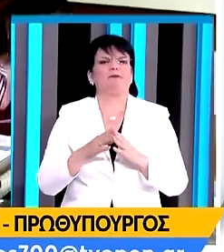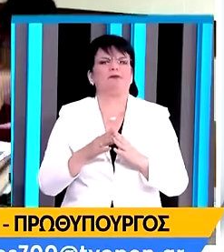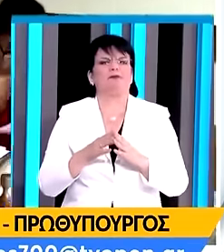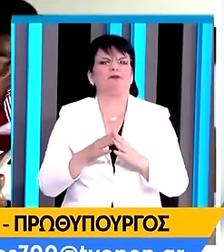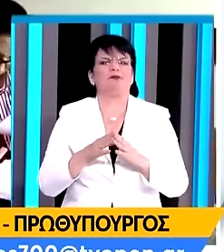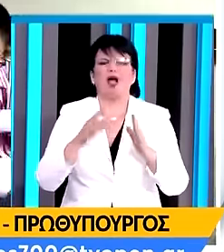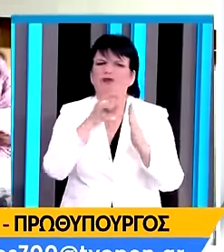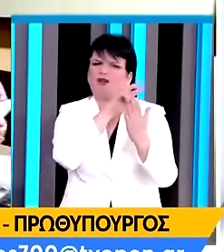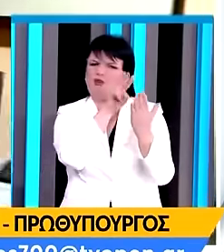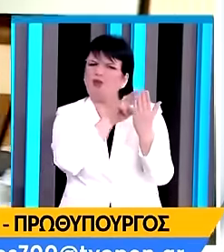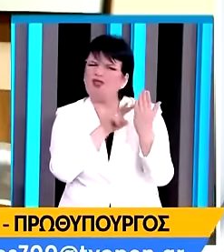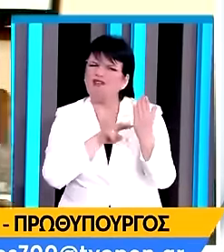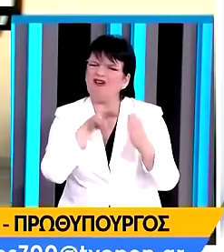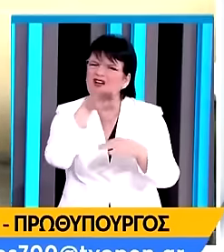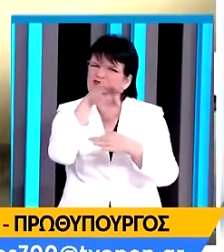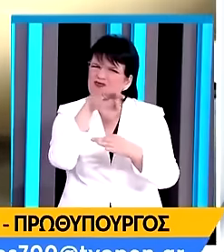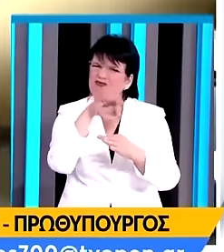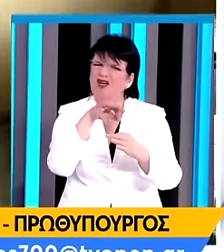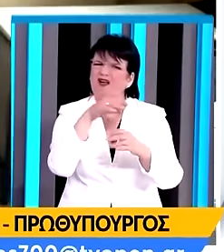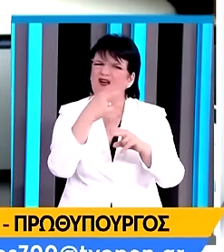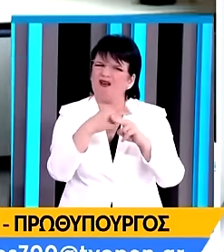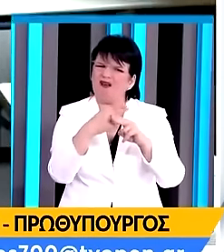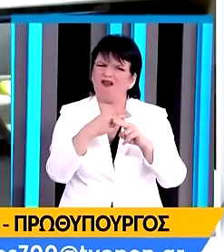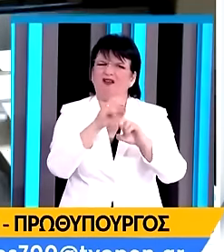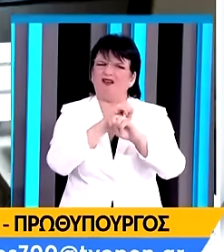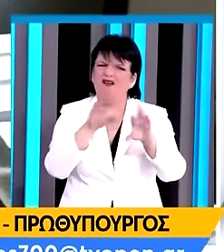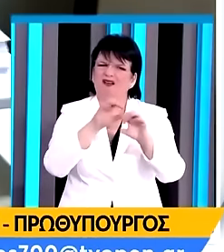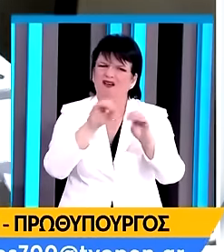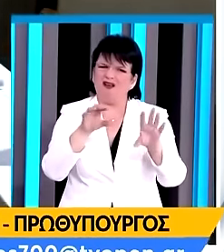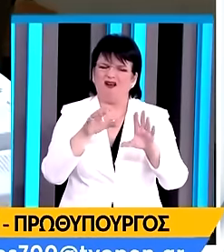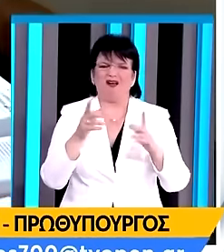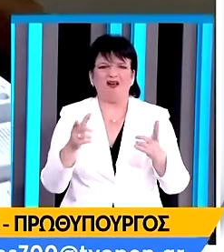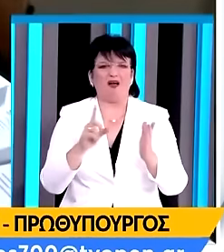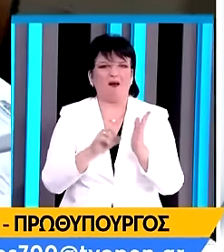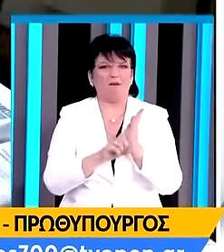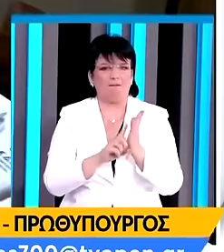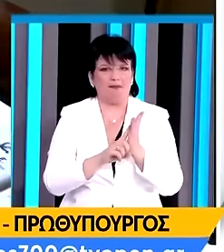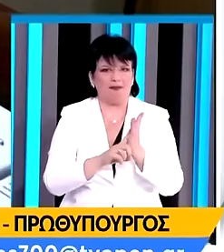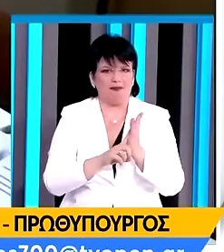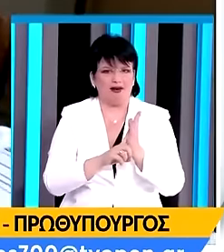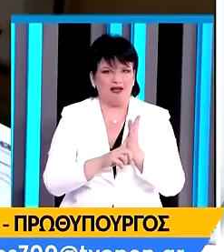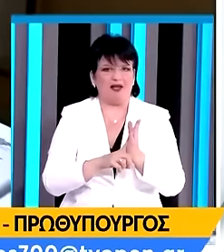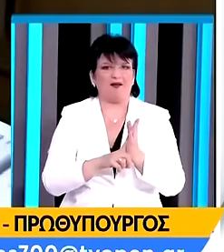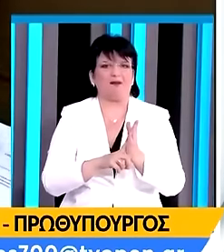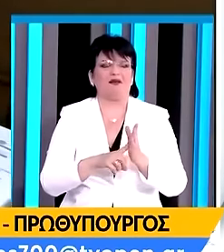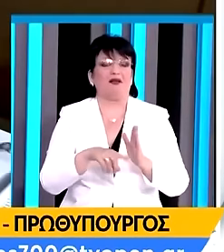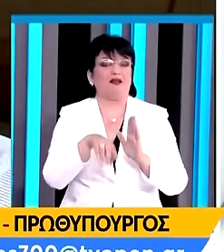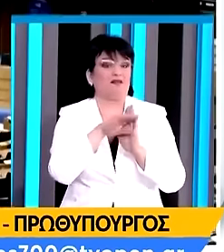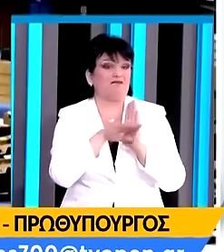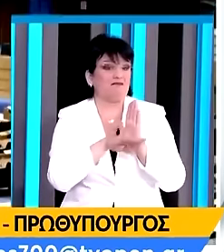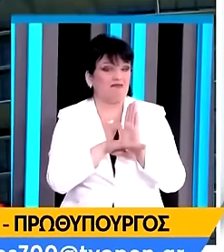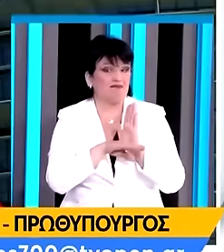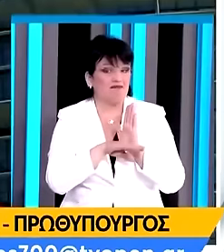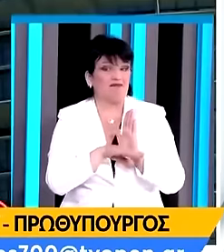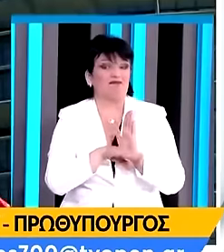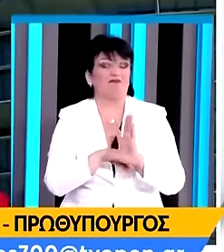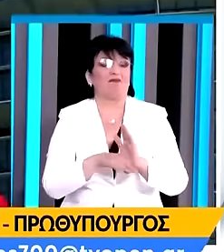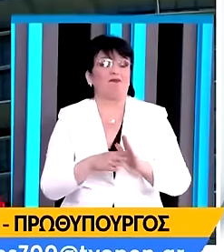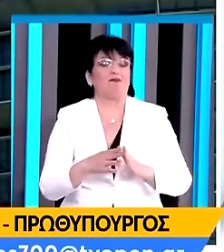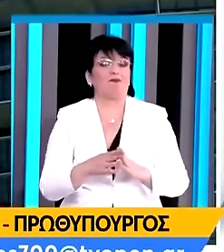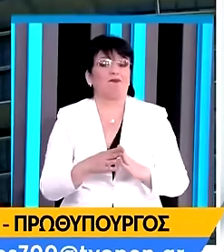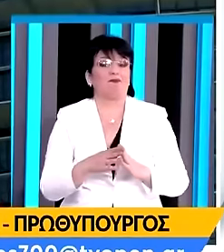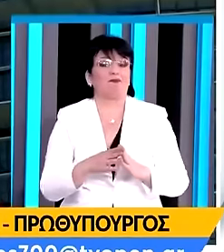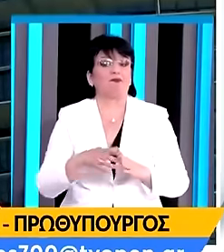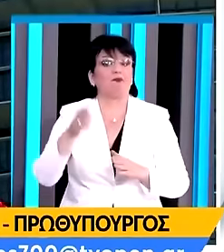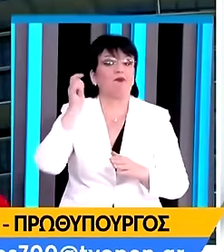τα οποία διαβάζουμε στο διαδίκτυο σε επίσημη πολιτική θέση, εκεί αρχίζει να υπάρχει ένα πρόβλημα. Και δυστυχώς αυτό γίνεται αρκετά συχνά.